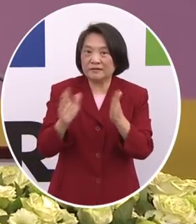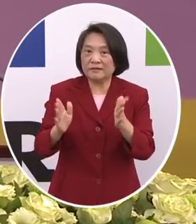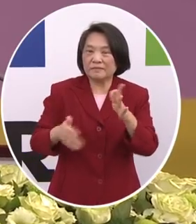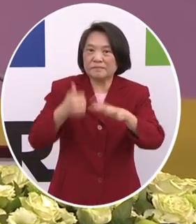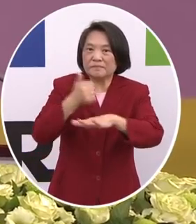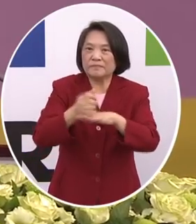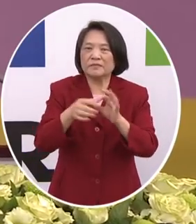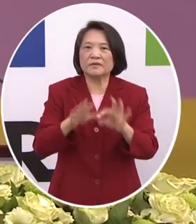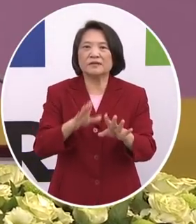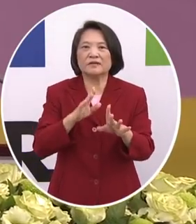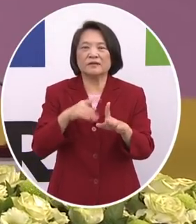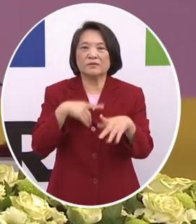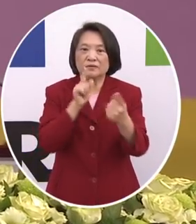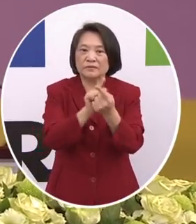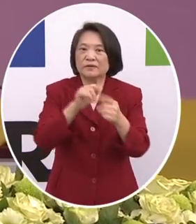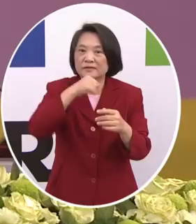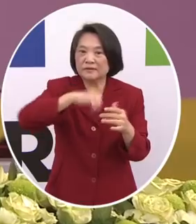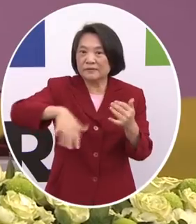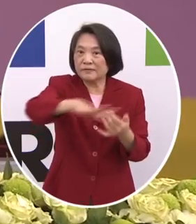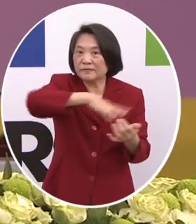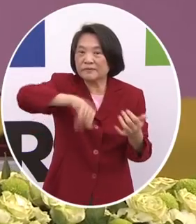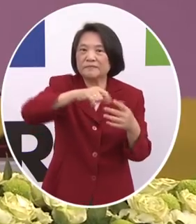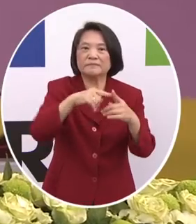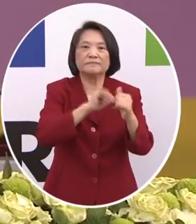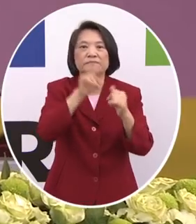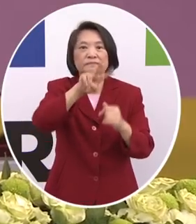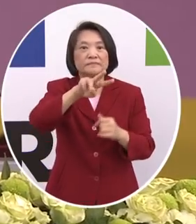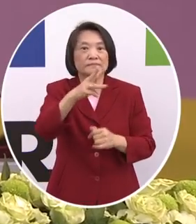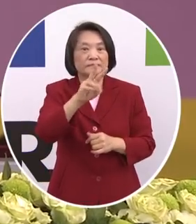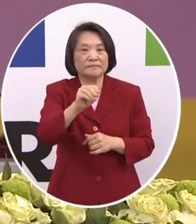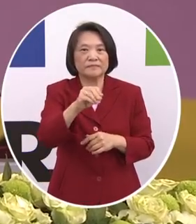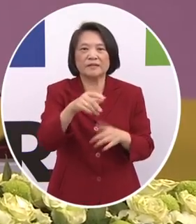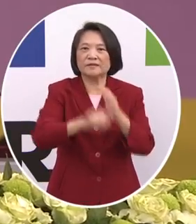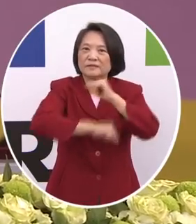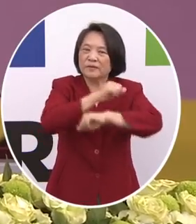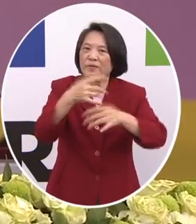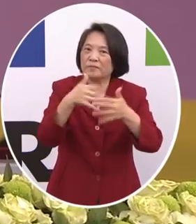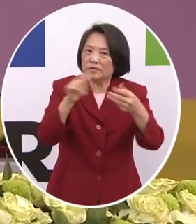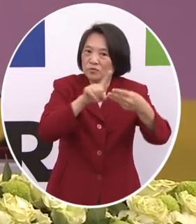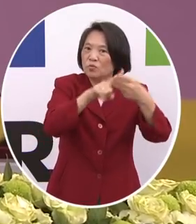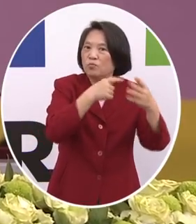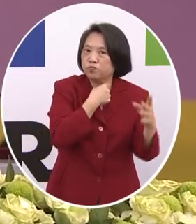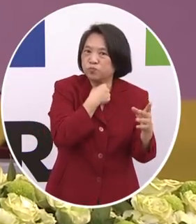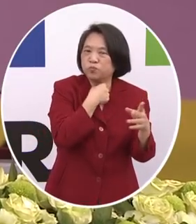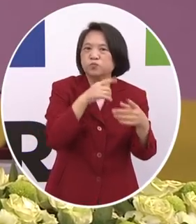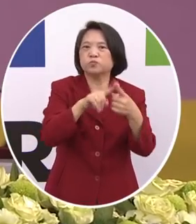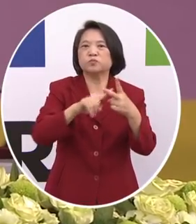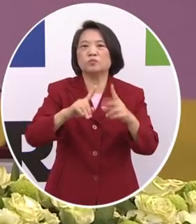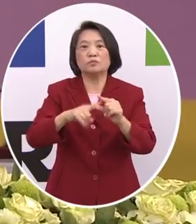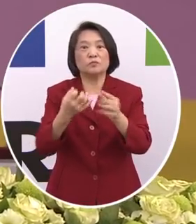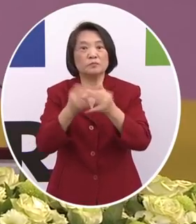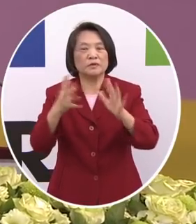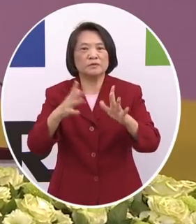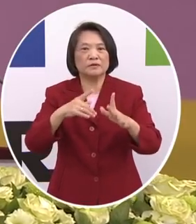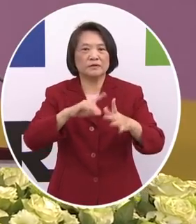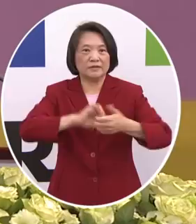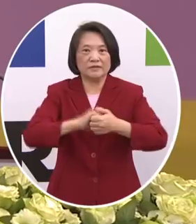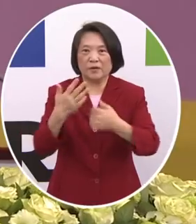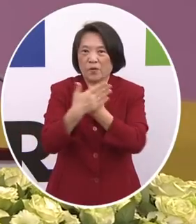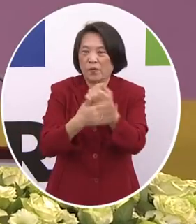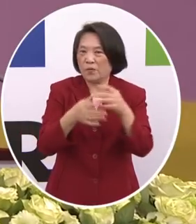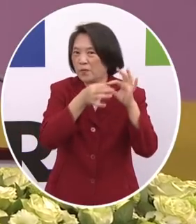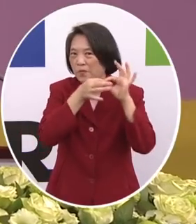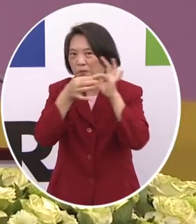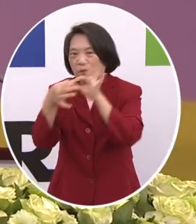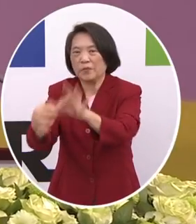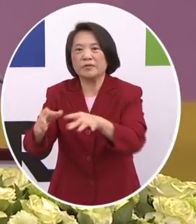护2300万人民自由民主的生活的方式，捍卫中华民国的永续发